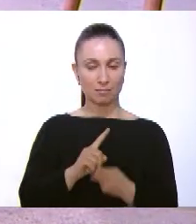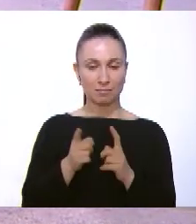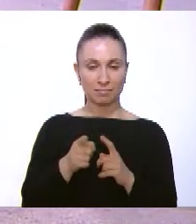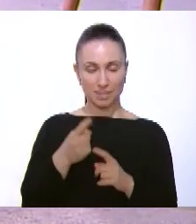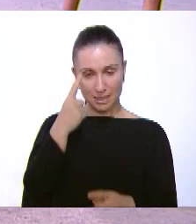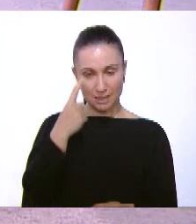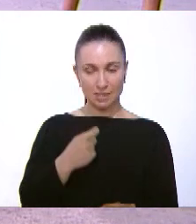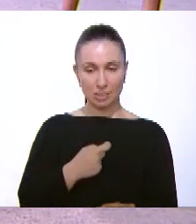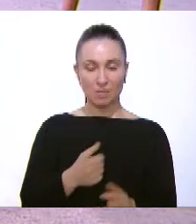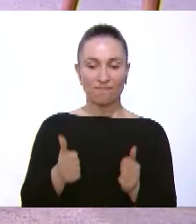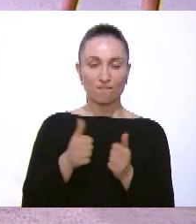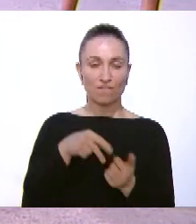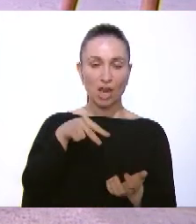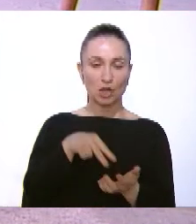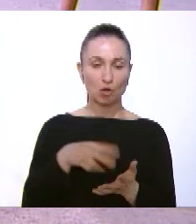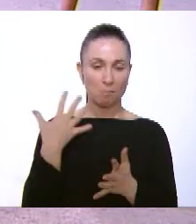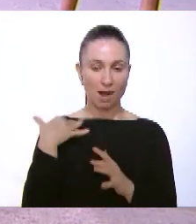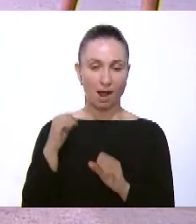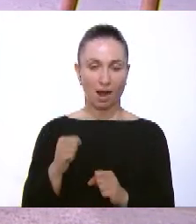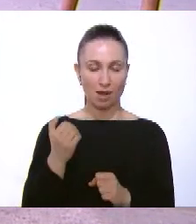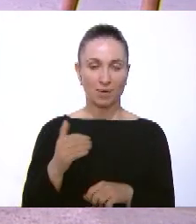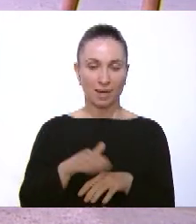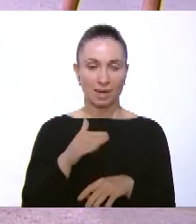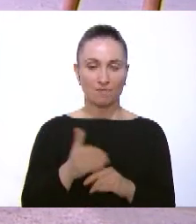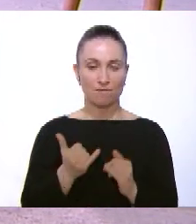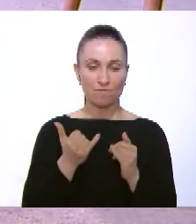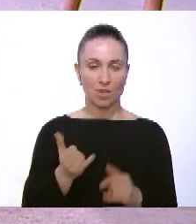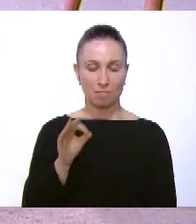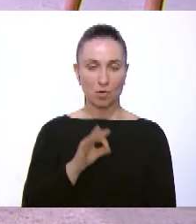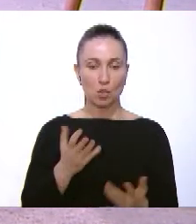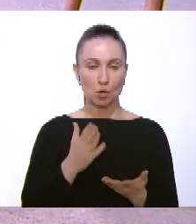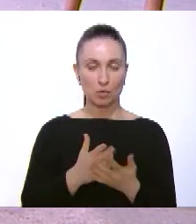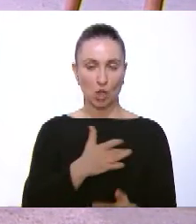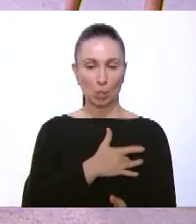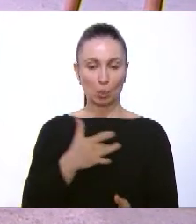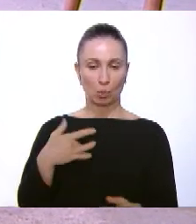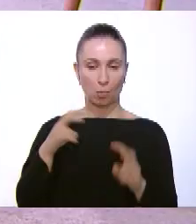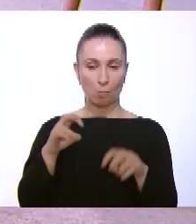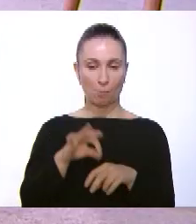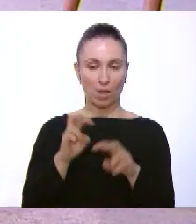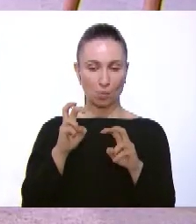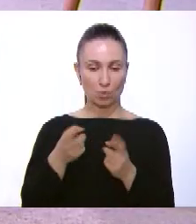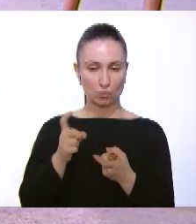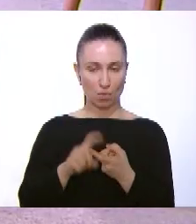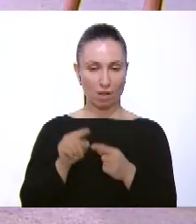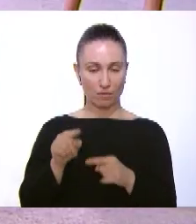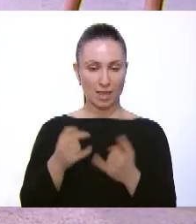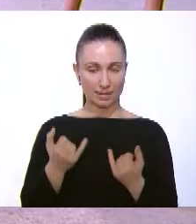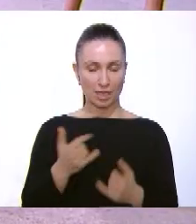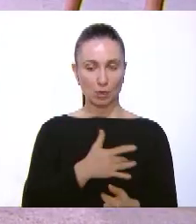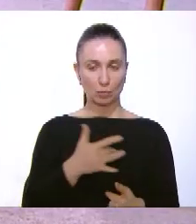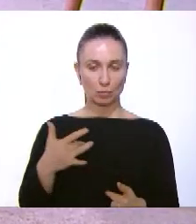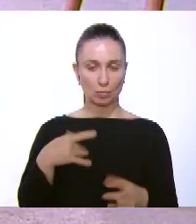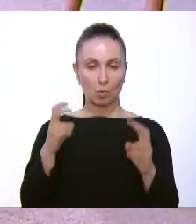სიმბოლო თანადგომისა, მხარდაჭერისა, ქველმოქმედებისა, რომელიც ტუბერკულოზს უკავშირდება. დღეს